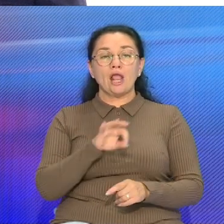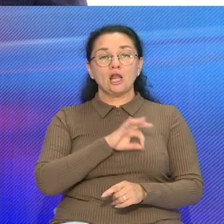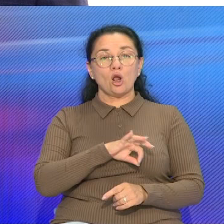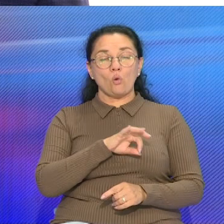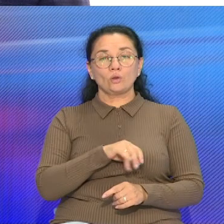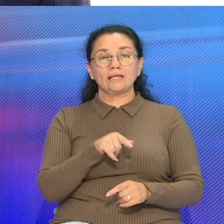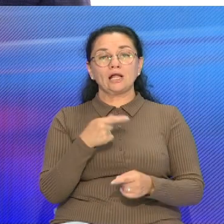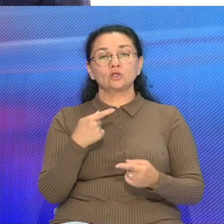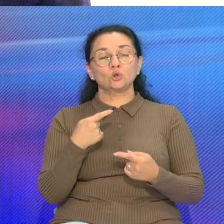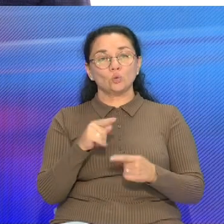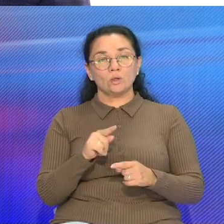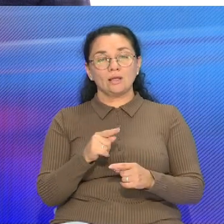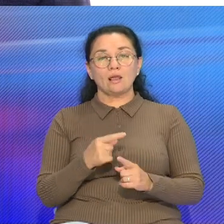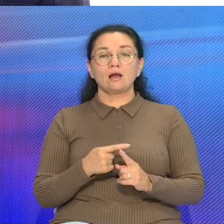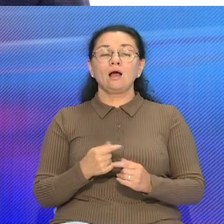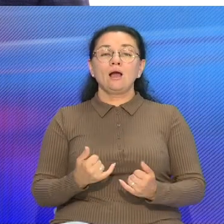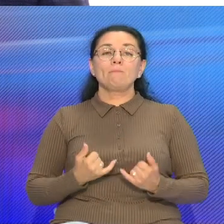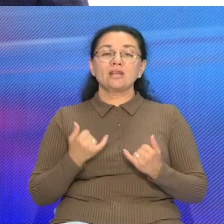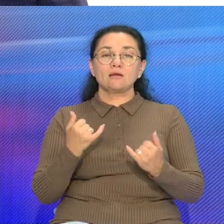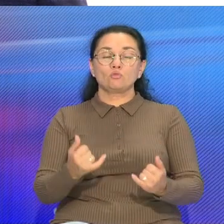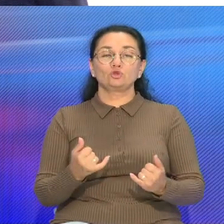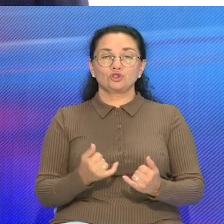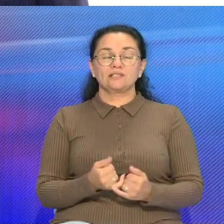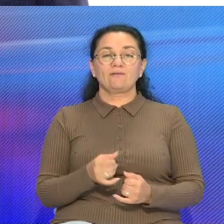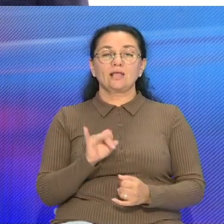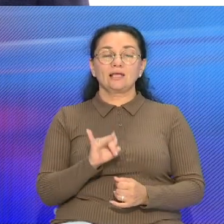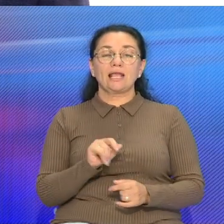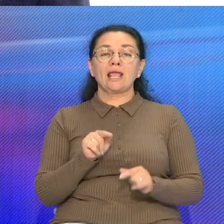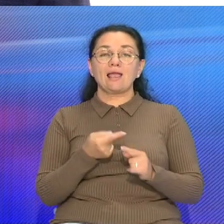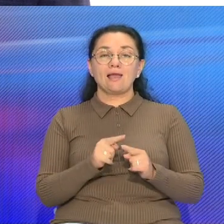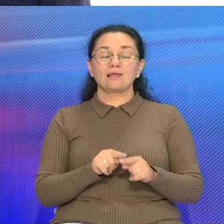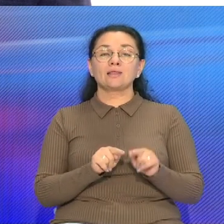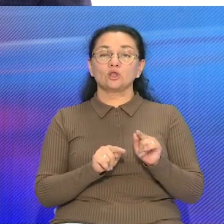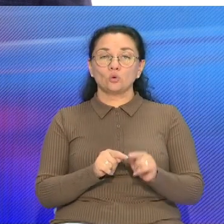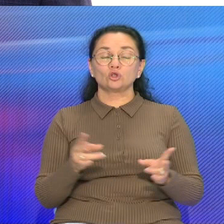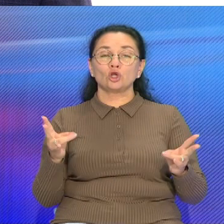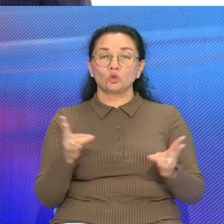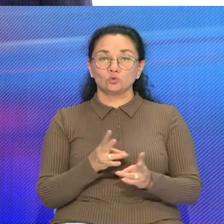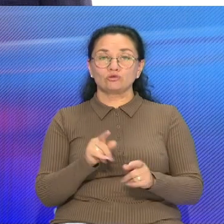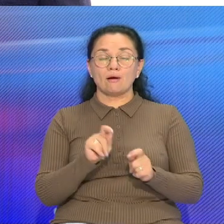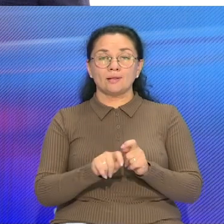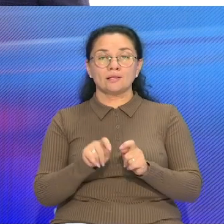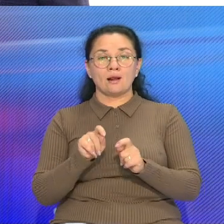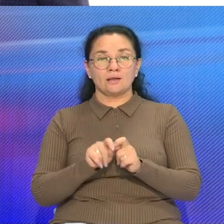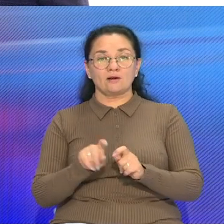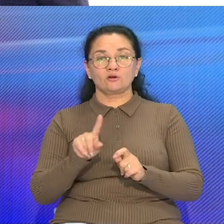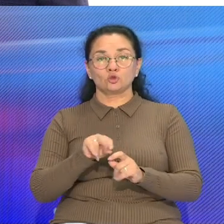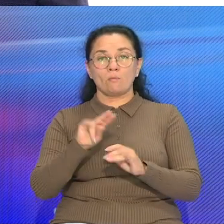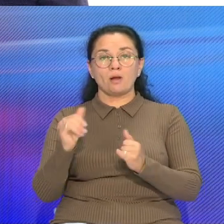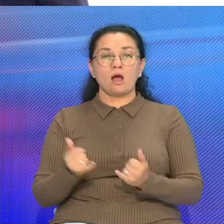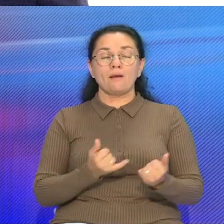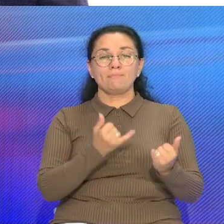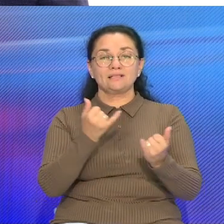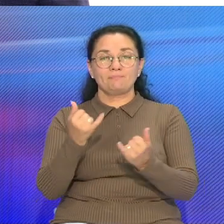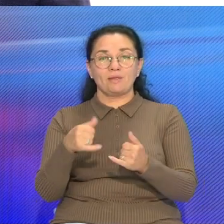имеющих те или иные преимущества перед другими абитуриентами. Это тоже необходимо контролировать, чтобы обеспечить